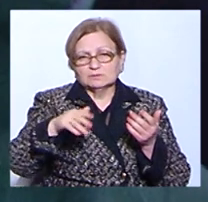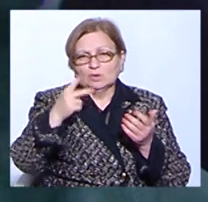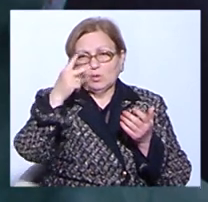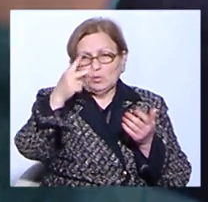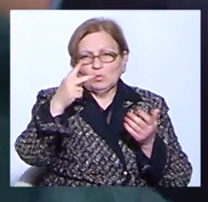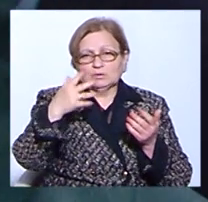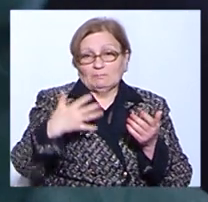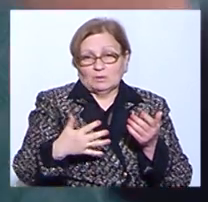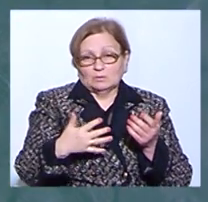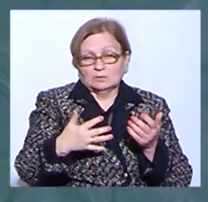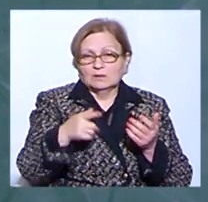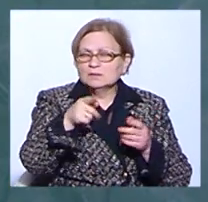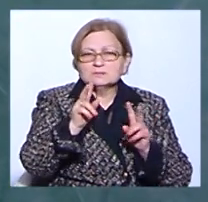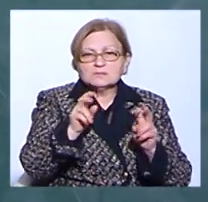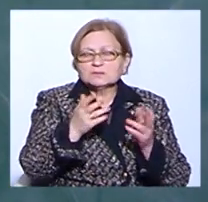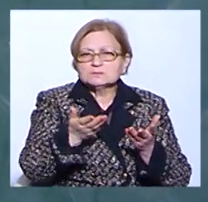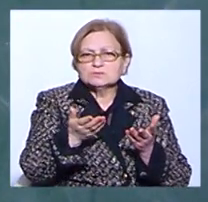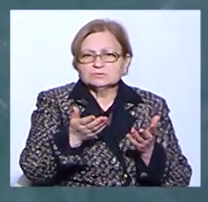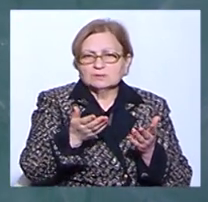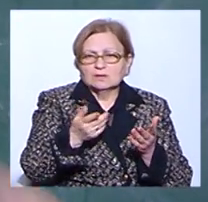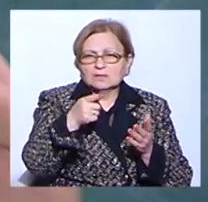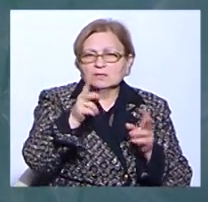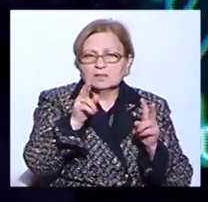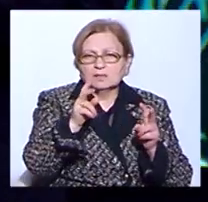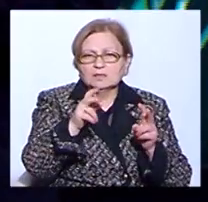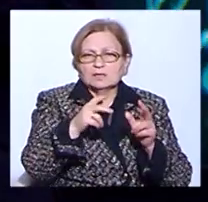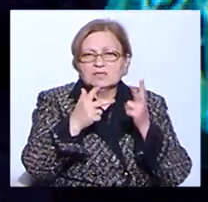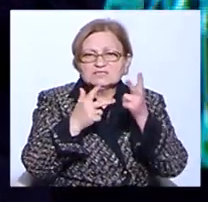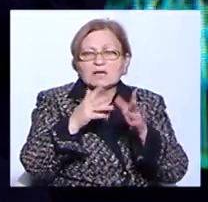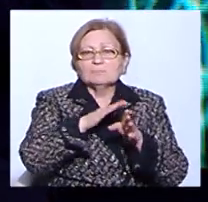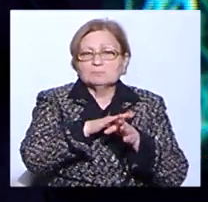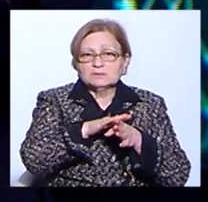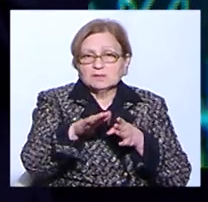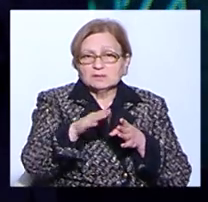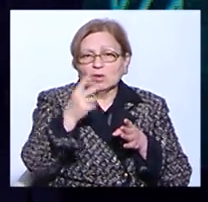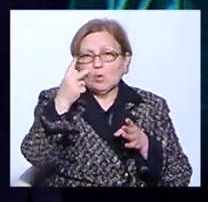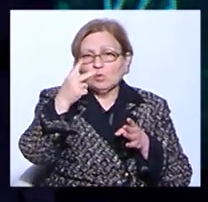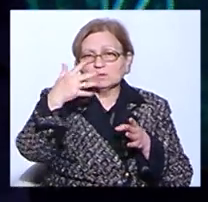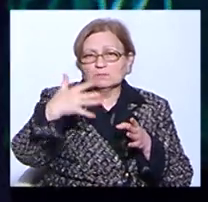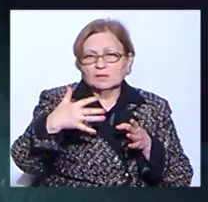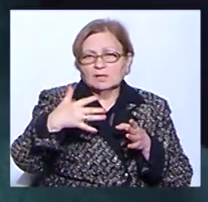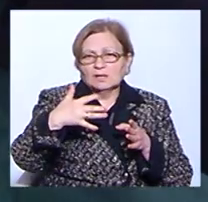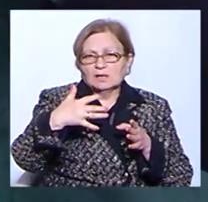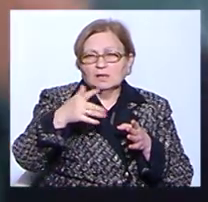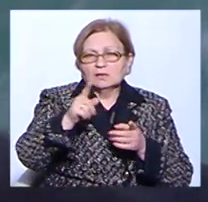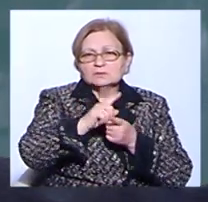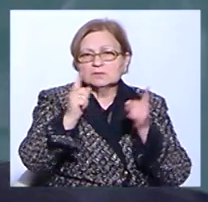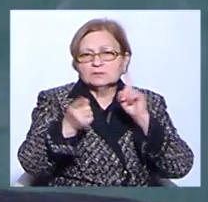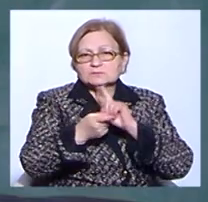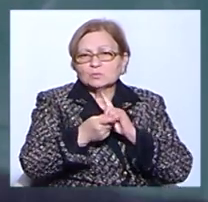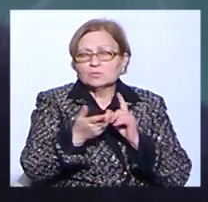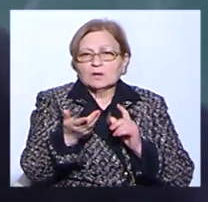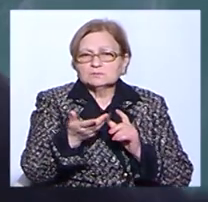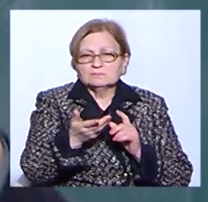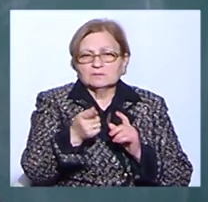2 მე-5-ი, რას ნიშნავს? ეს ნიშნავს 3 მთელი და 2 მე-5-ი. როგორ გადავახციო მე